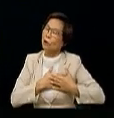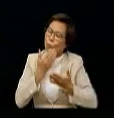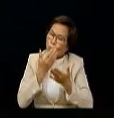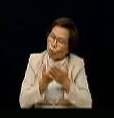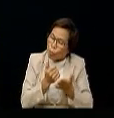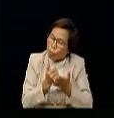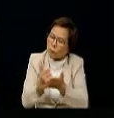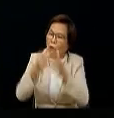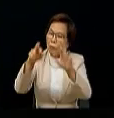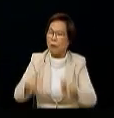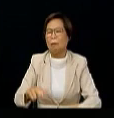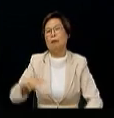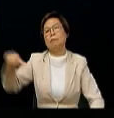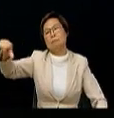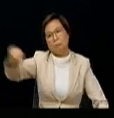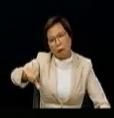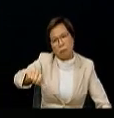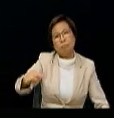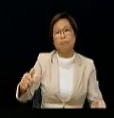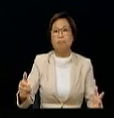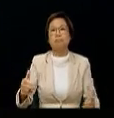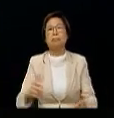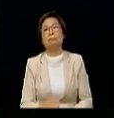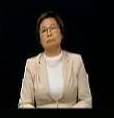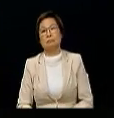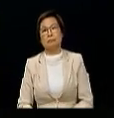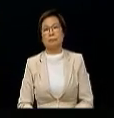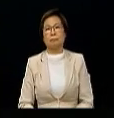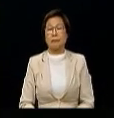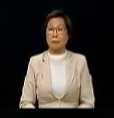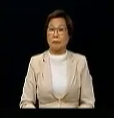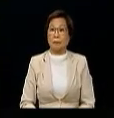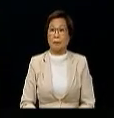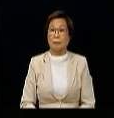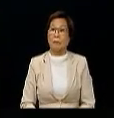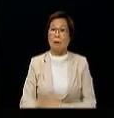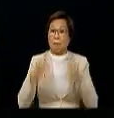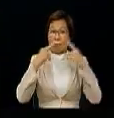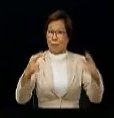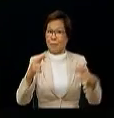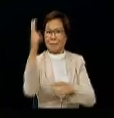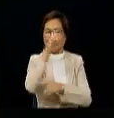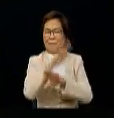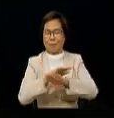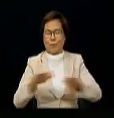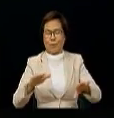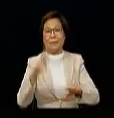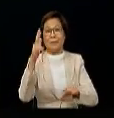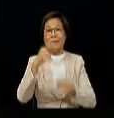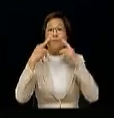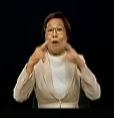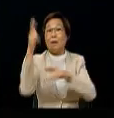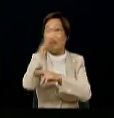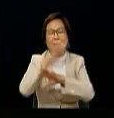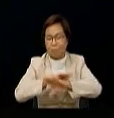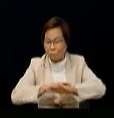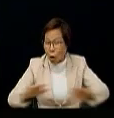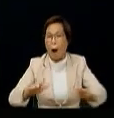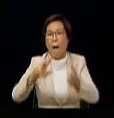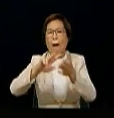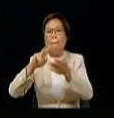Raya Afganistan dan itu bukan secara resmi oleh kerajaan Tetapi lebih oleh